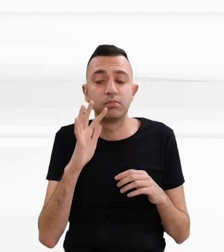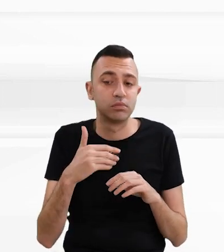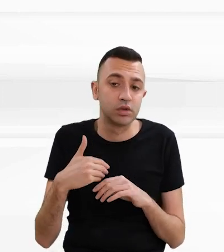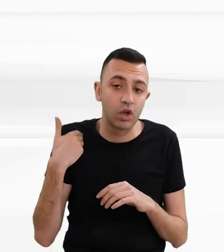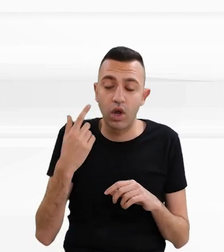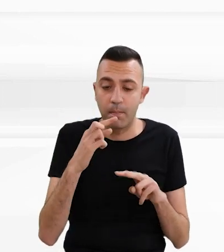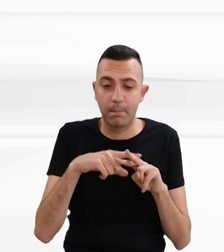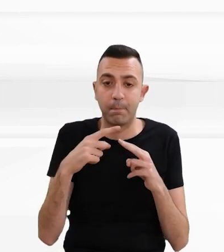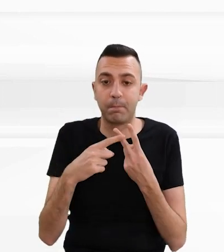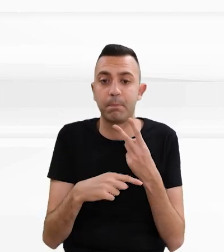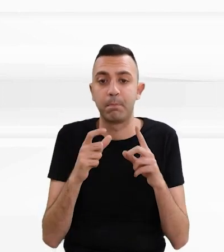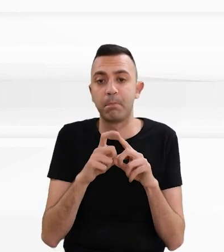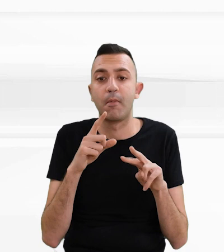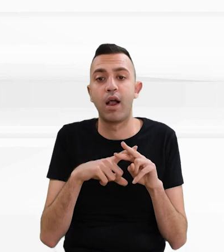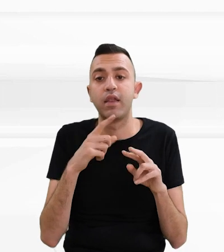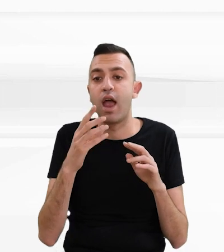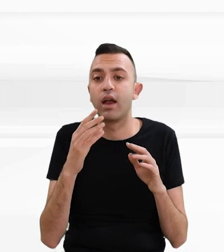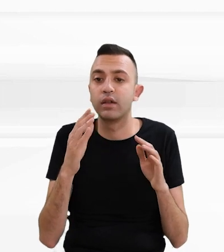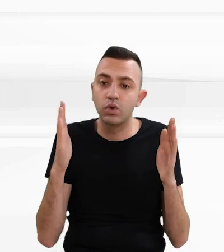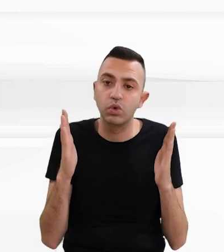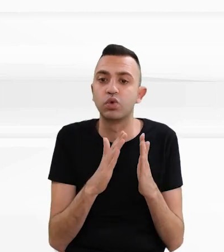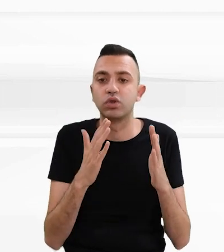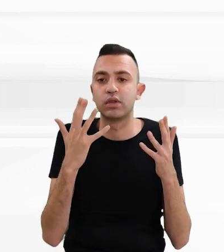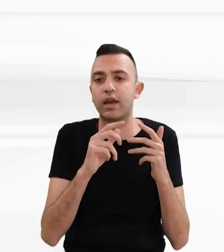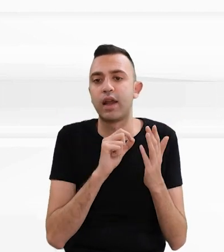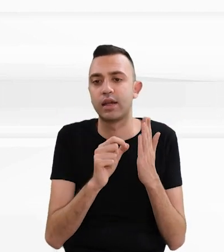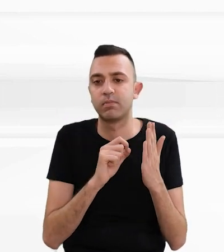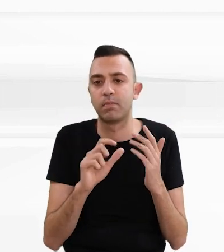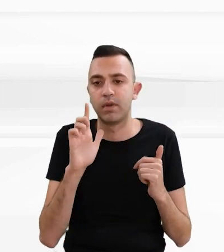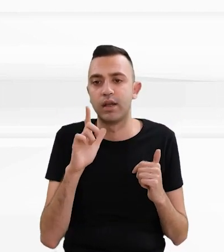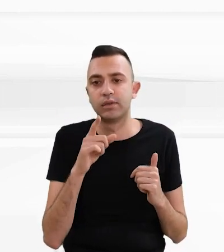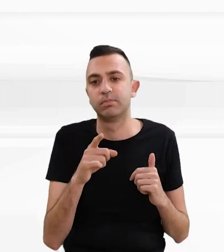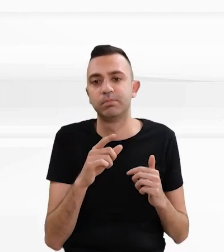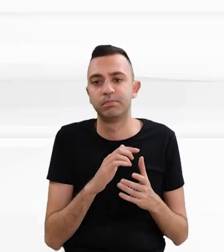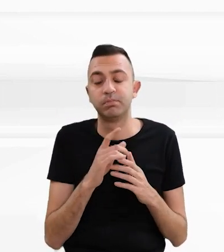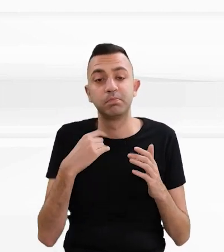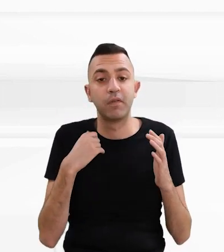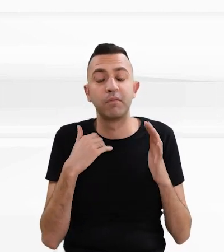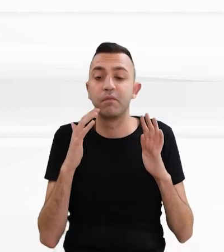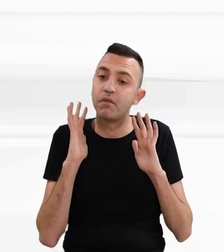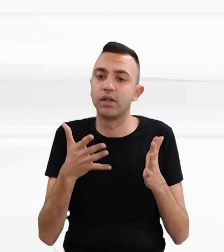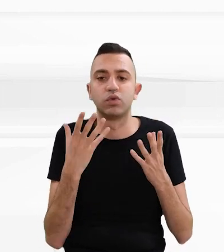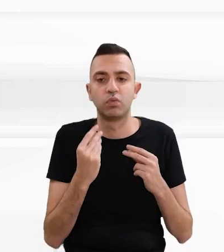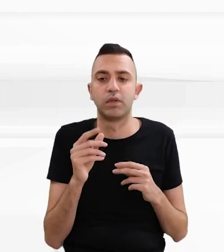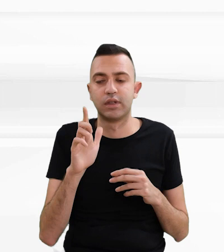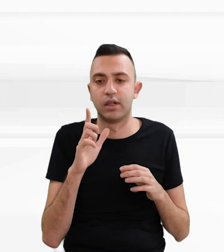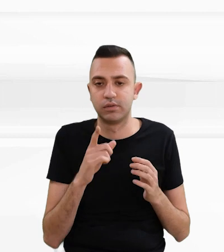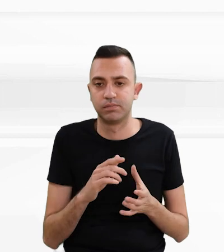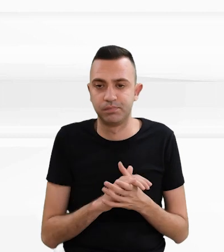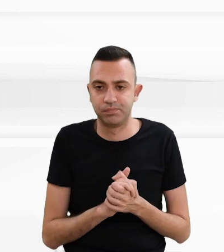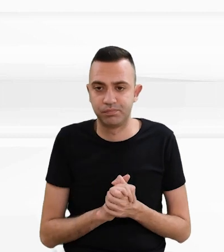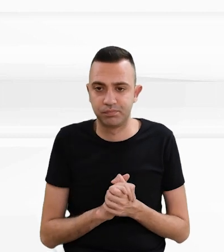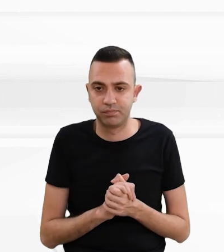sonra da payda kısmına da yazabileceğin en küçük sayı yazmam lazım ki oranın benim en fazla olsun Bulalım o halde